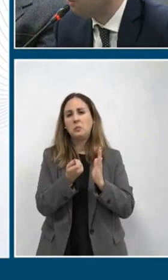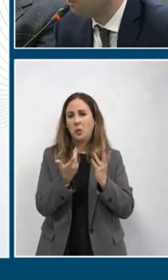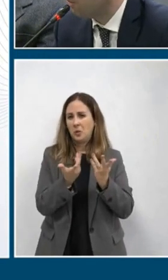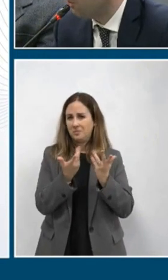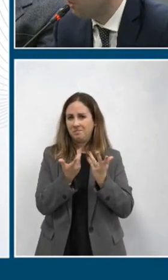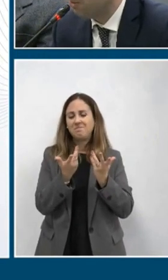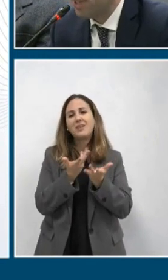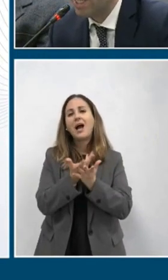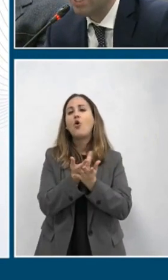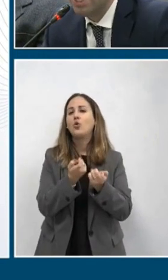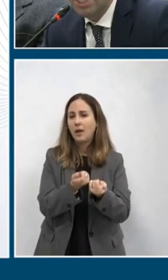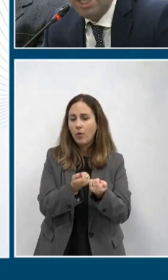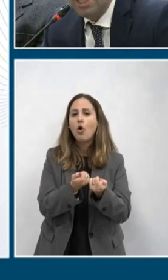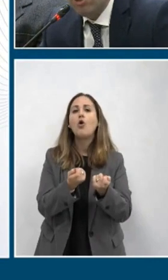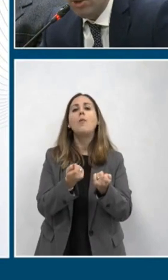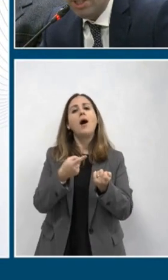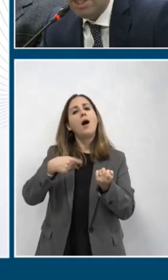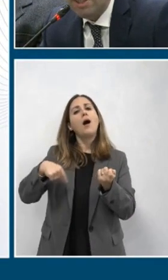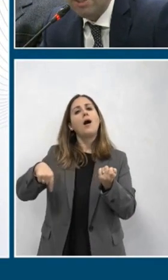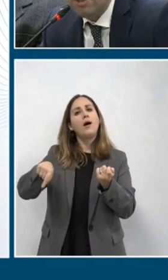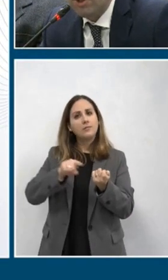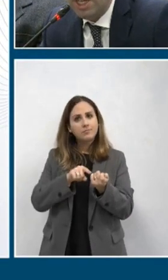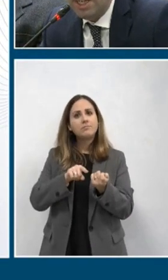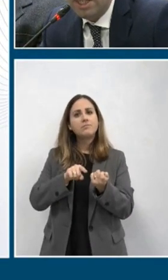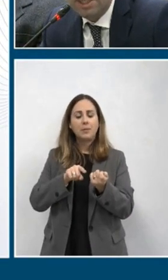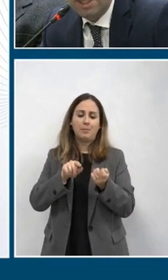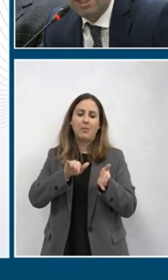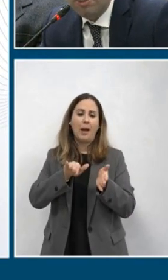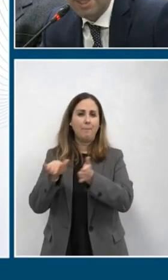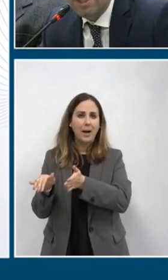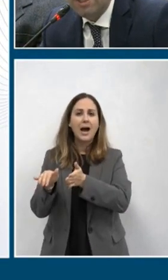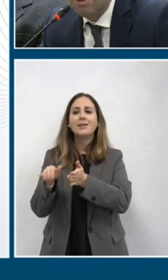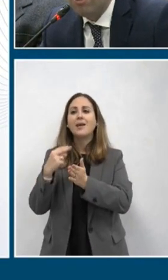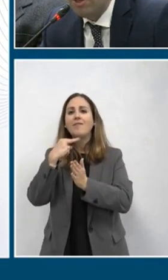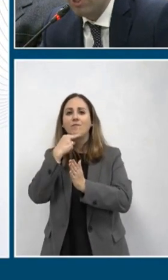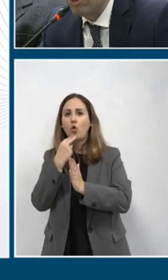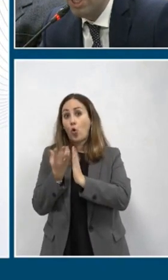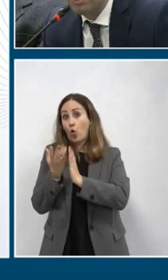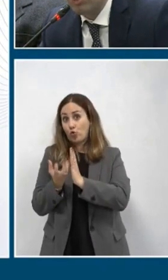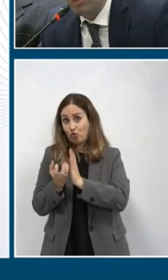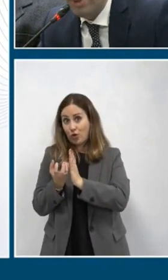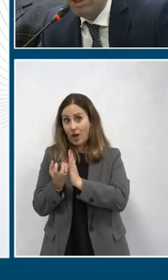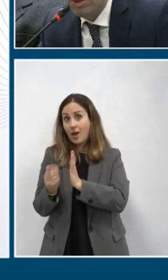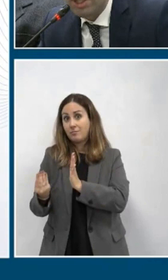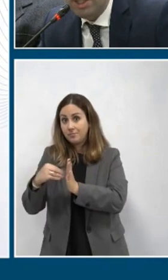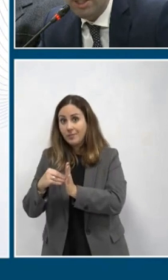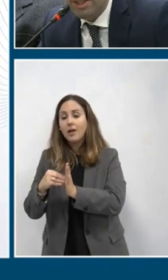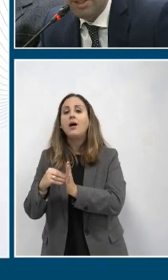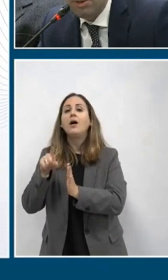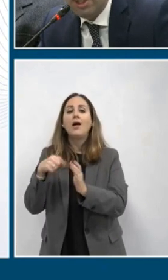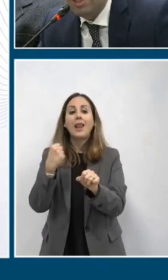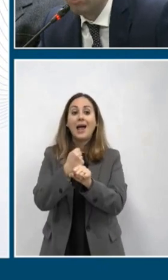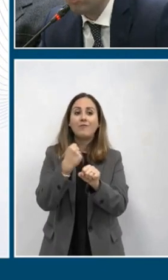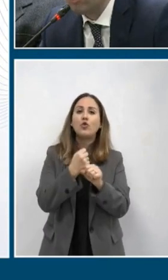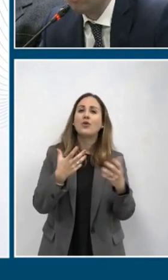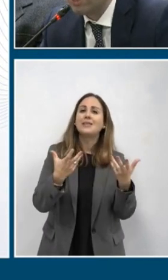concentrati su questo principio perché oltre la sintesi vocale del paziente abbiamo lavorato anche con gli operatori di